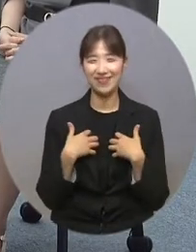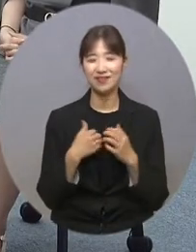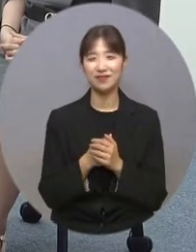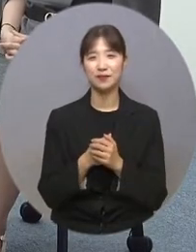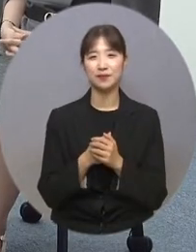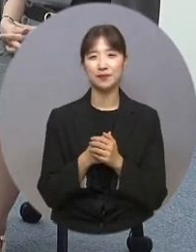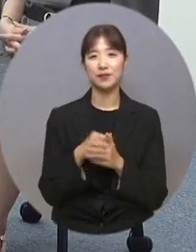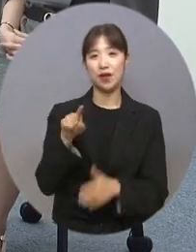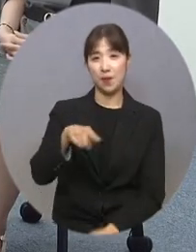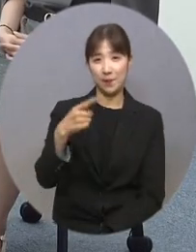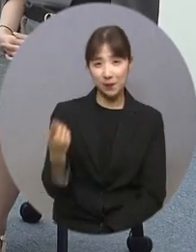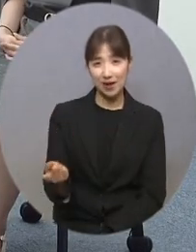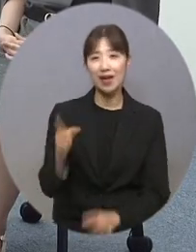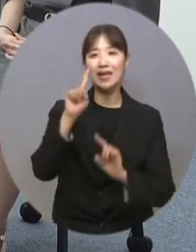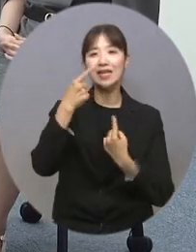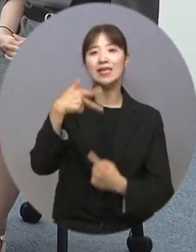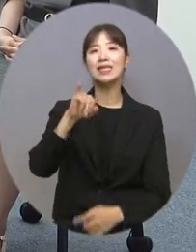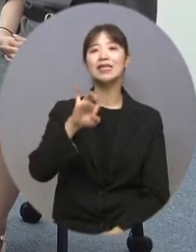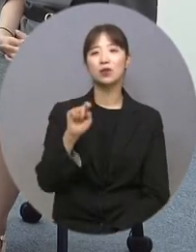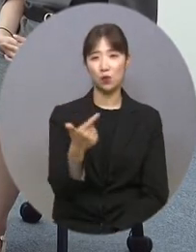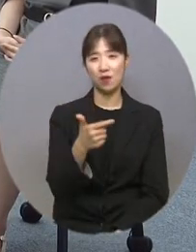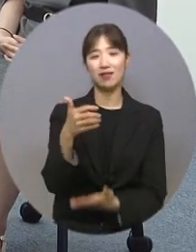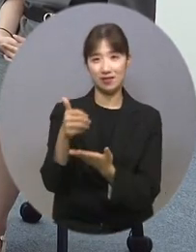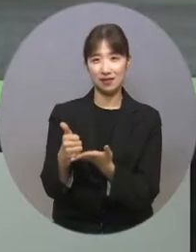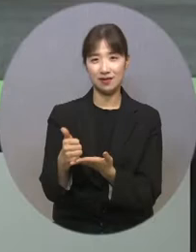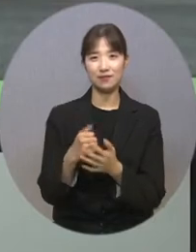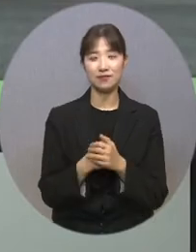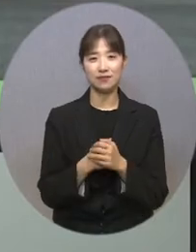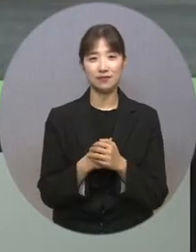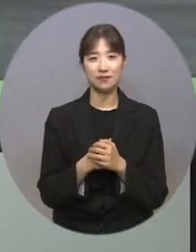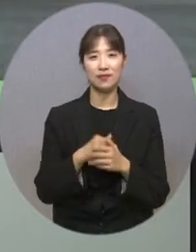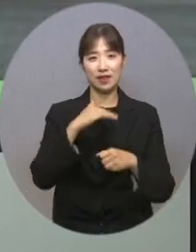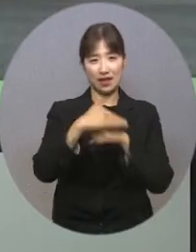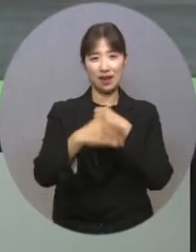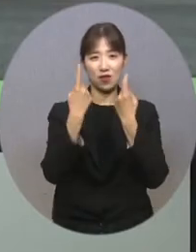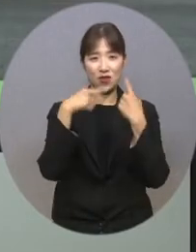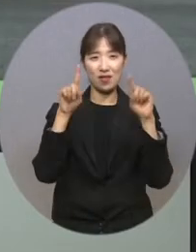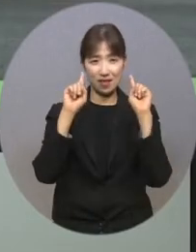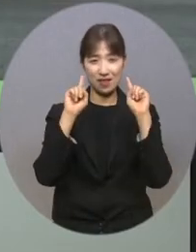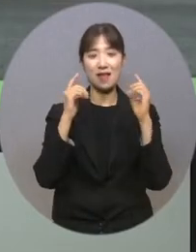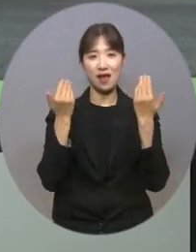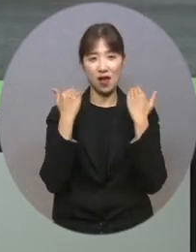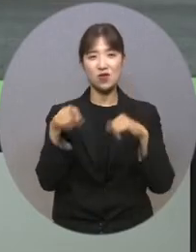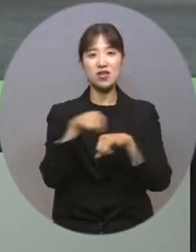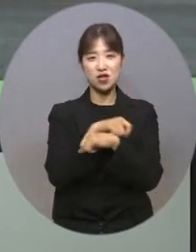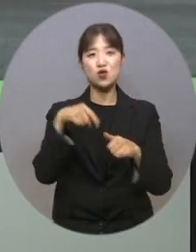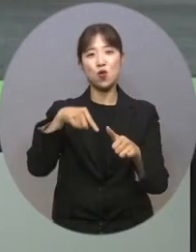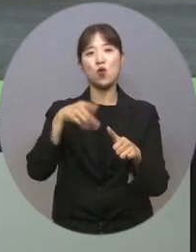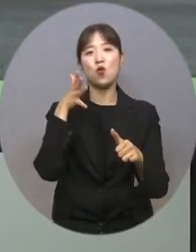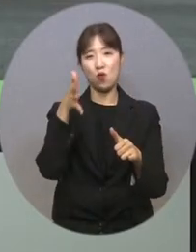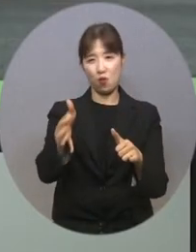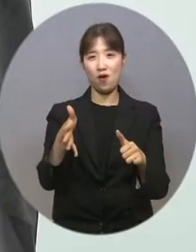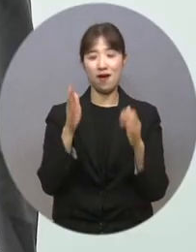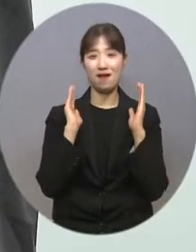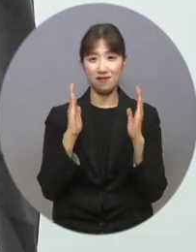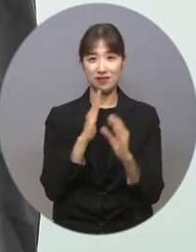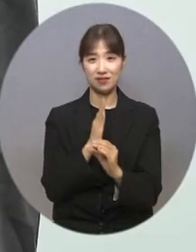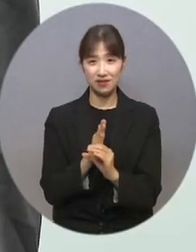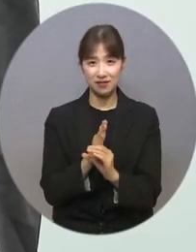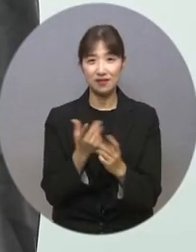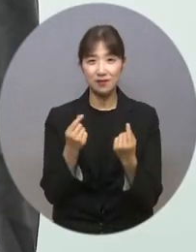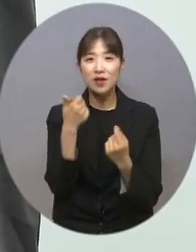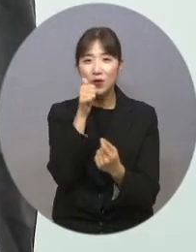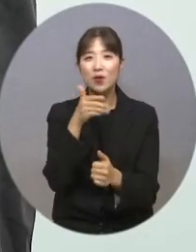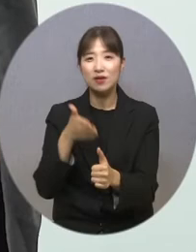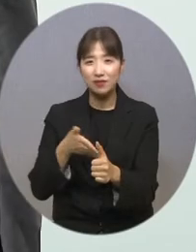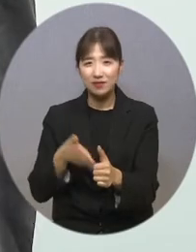우리 그 옆으로 이지원 님 이신데요 대구대학교 특수교육과 예 지금 제작중 이세요 4